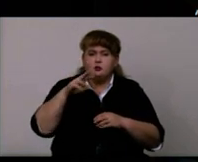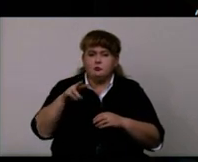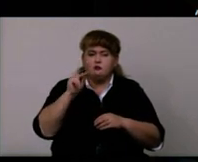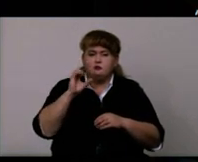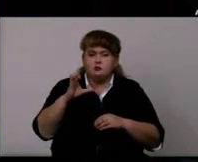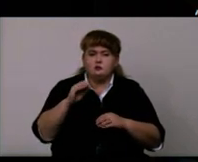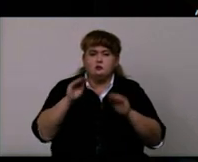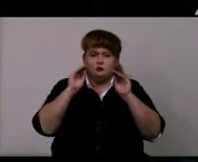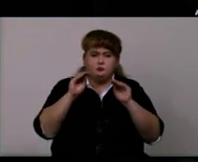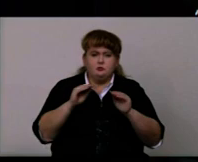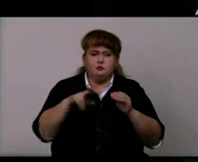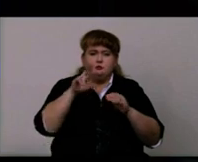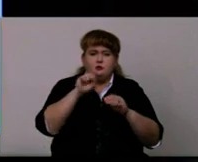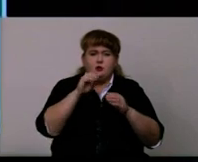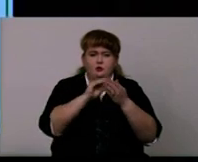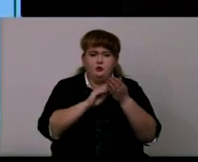запишем дано.